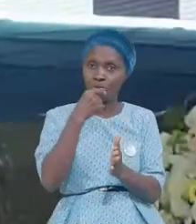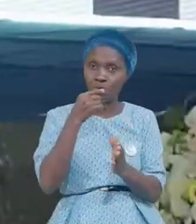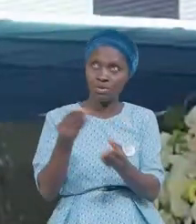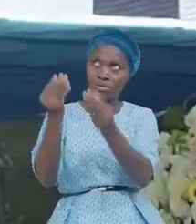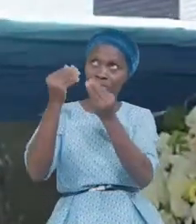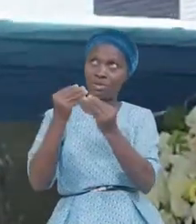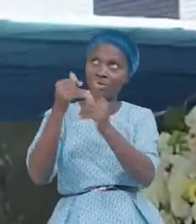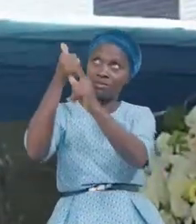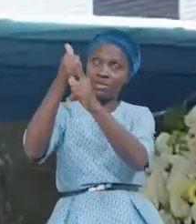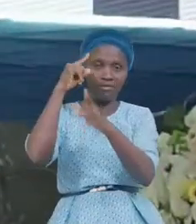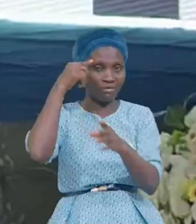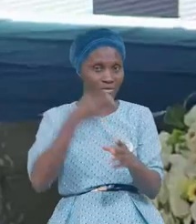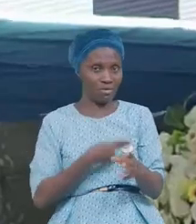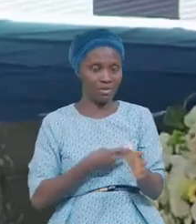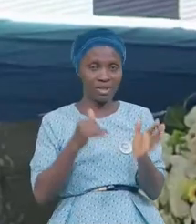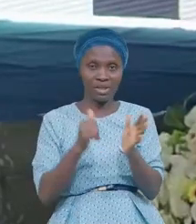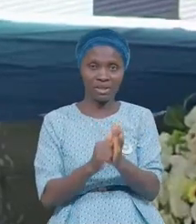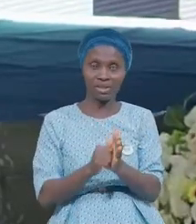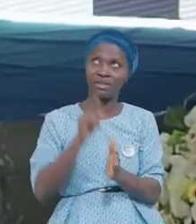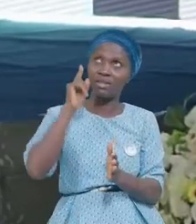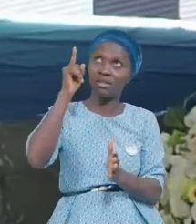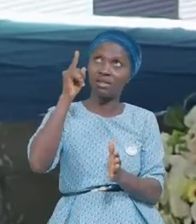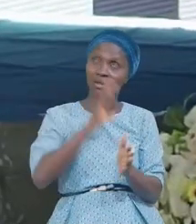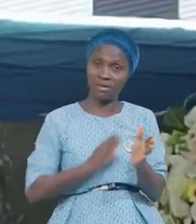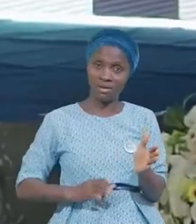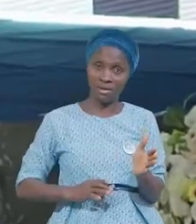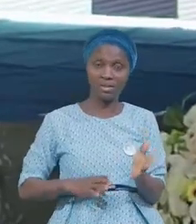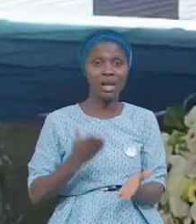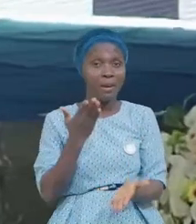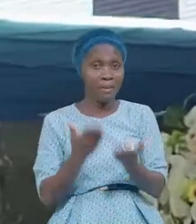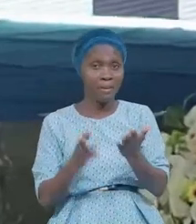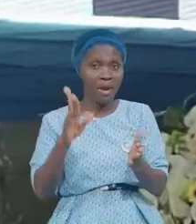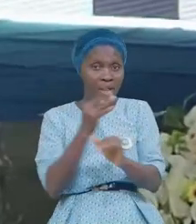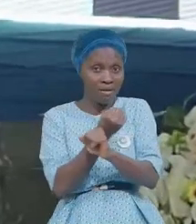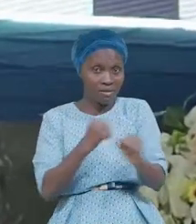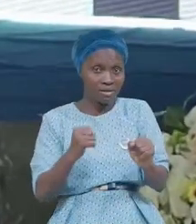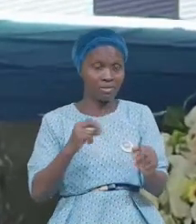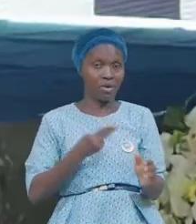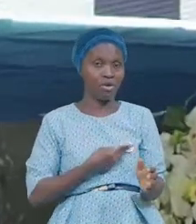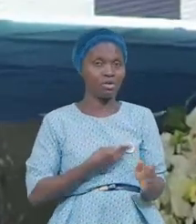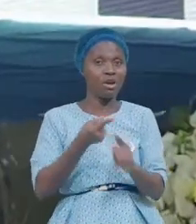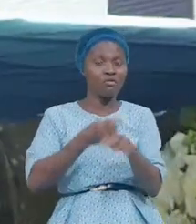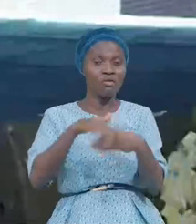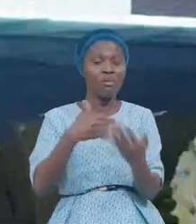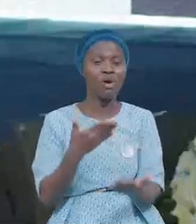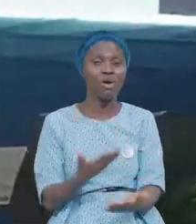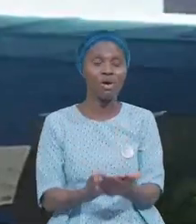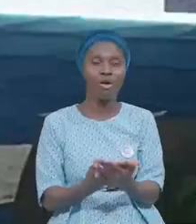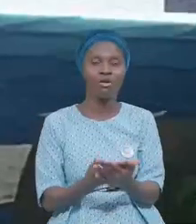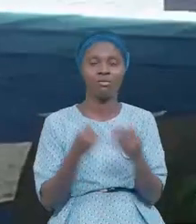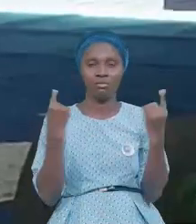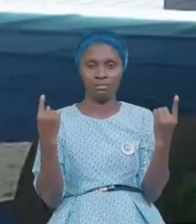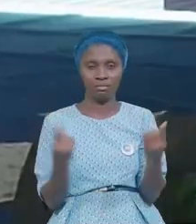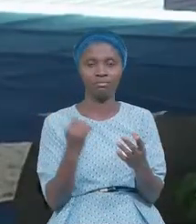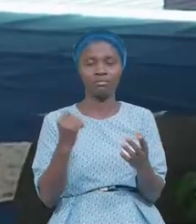nous, afin, Christ, de nous racheter de toute iniquité et de se faire